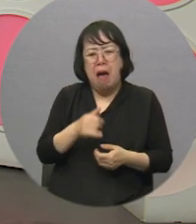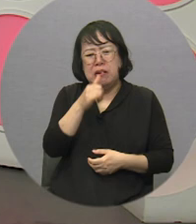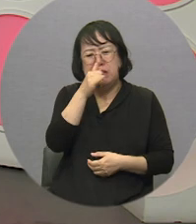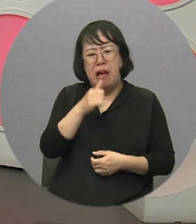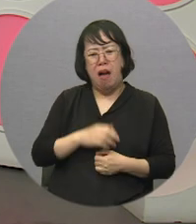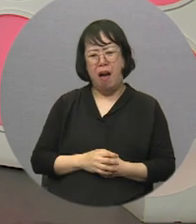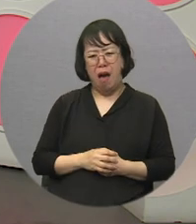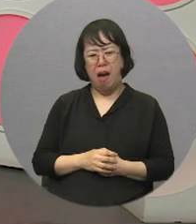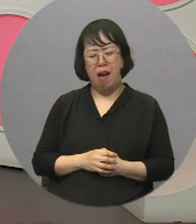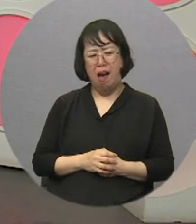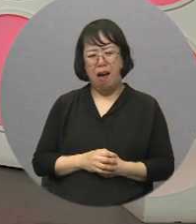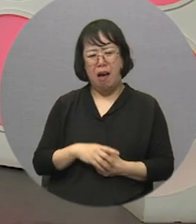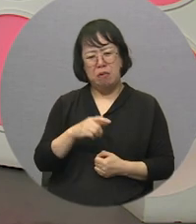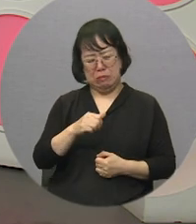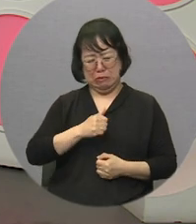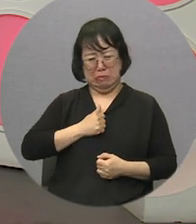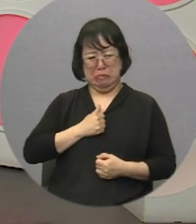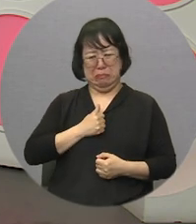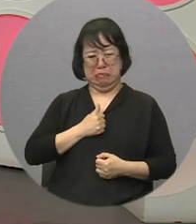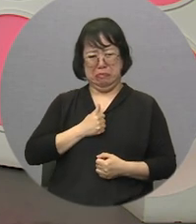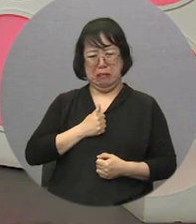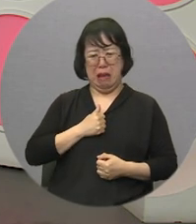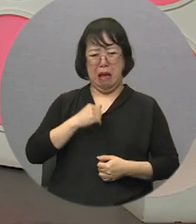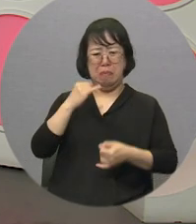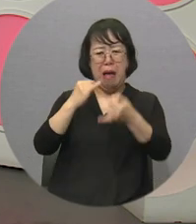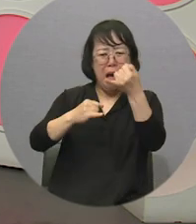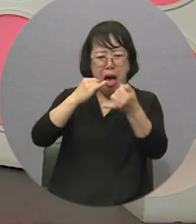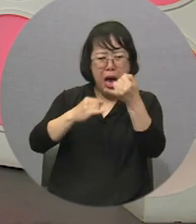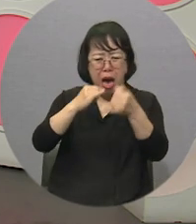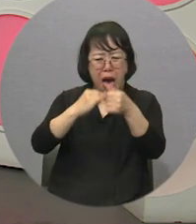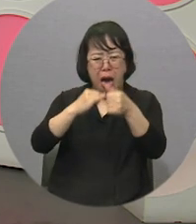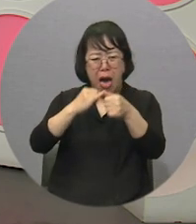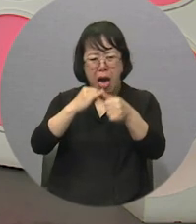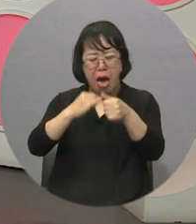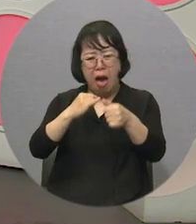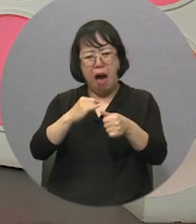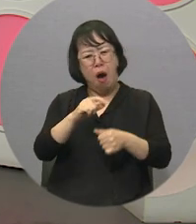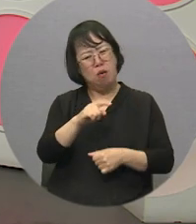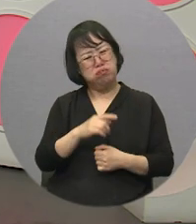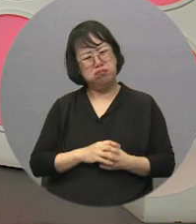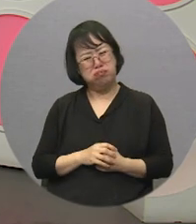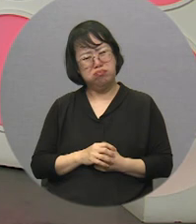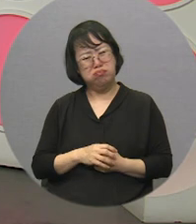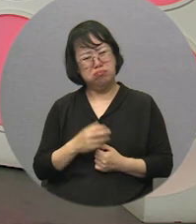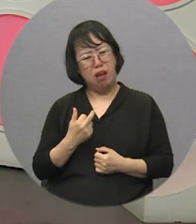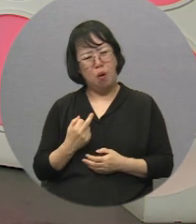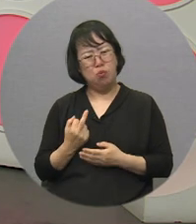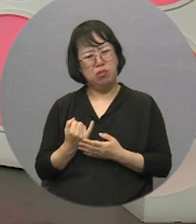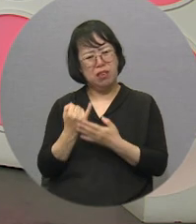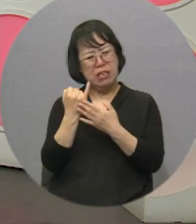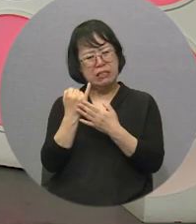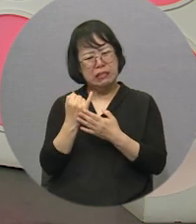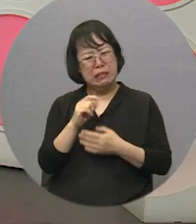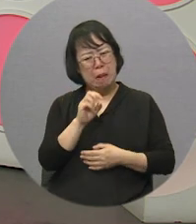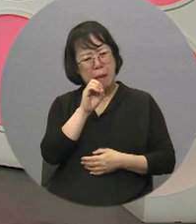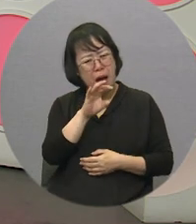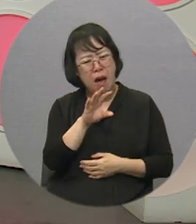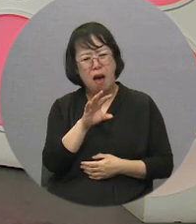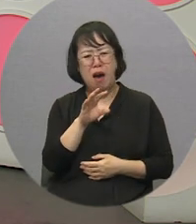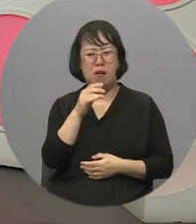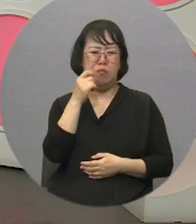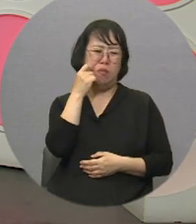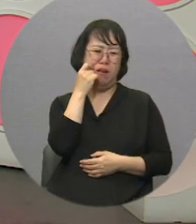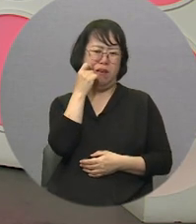자존심 싸움이었고 아 이거를 내가 언니로서 동생에게 무슨 말을 해야 될지 무척 좀 난감했는데요.